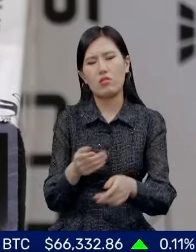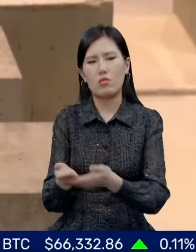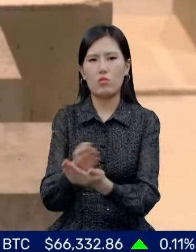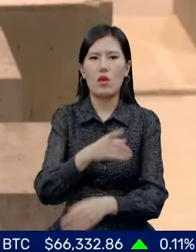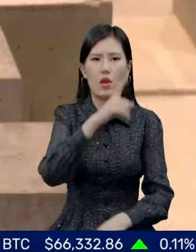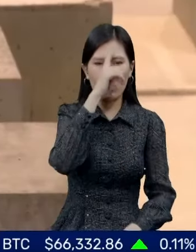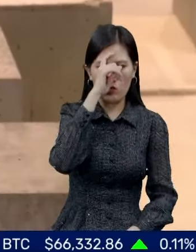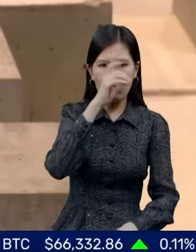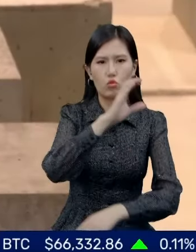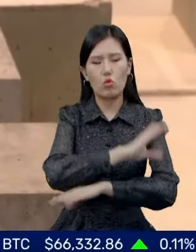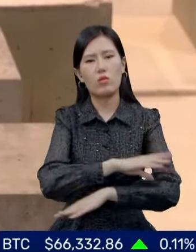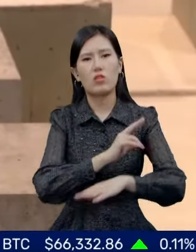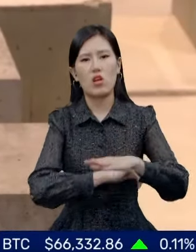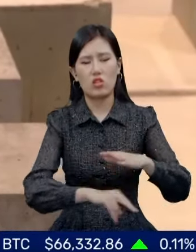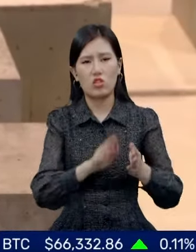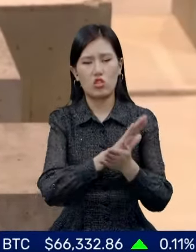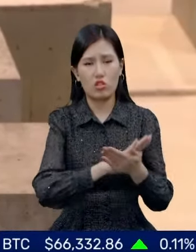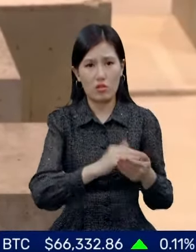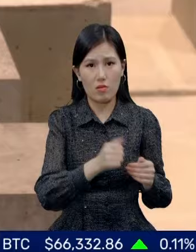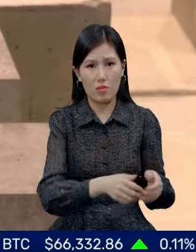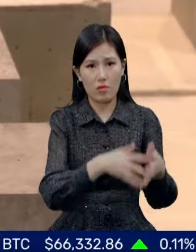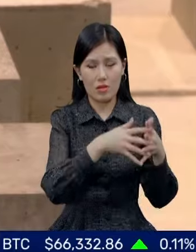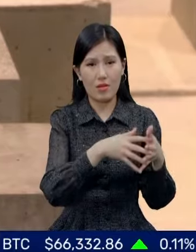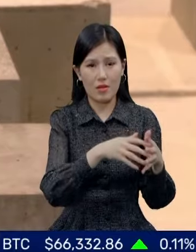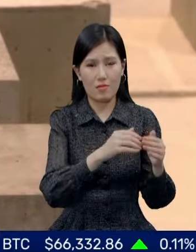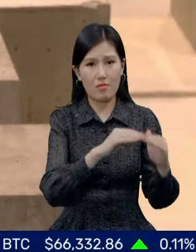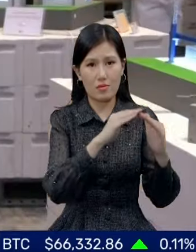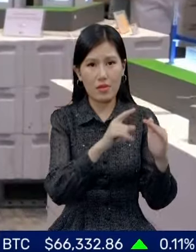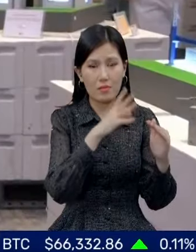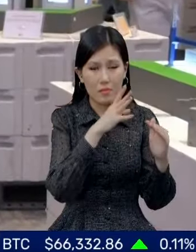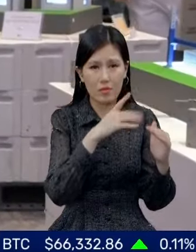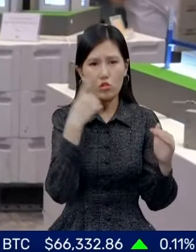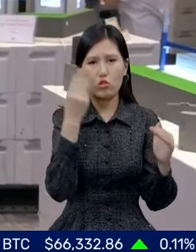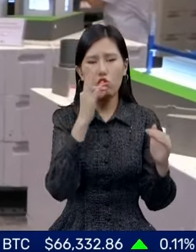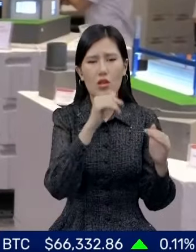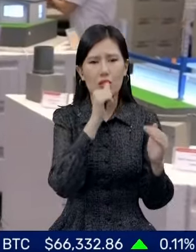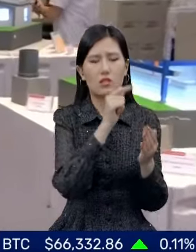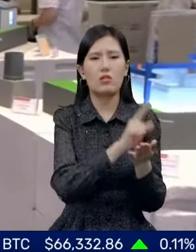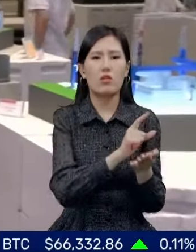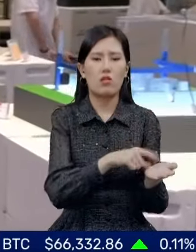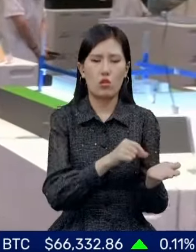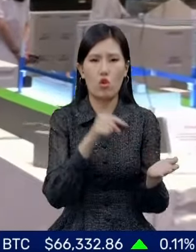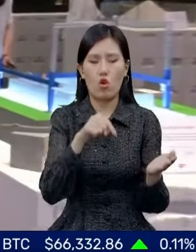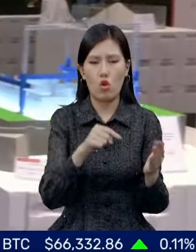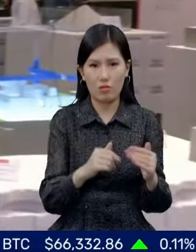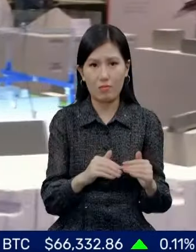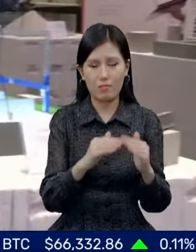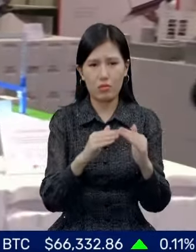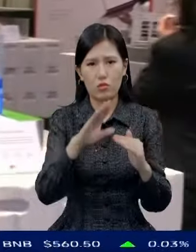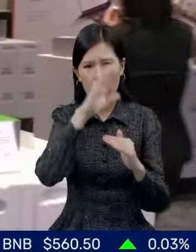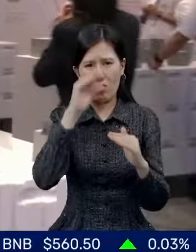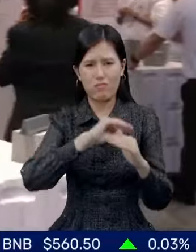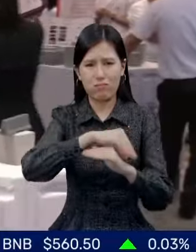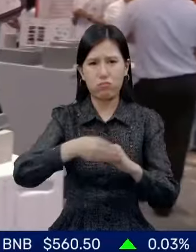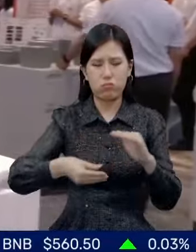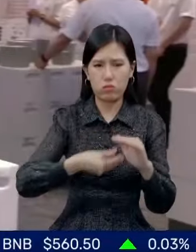цэцэрлэг шинээр барьж байгаа бол за эрчим хүчний хэмнэлтэд байхыг шаардах хэрэгтэй. Одоо баригдсан барилгыг дулаалгыг сайн хийж, намны панел ашиглах